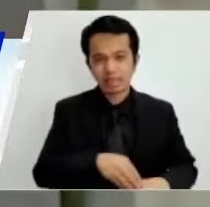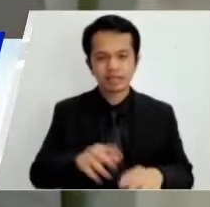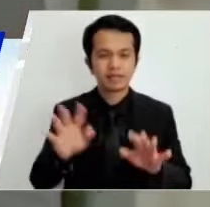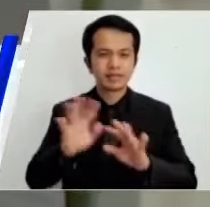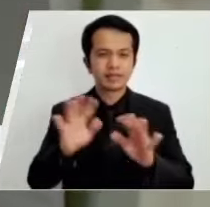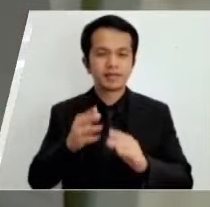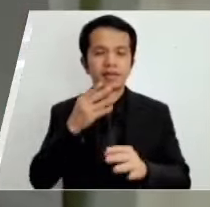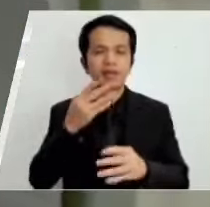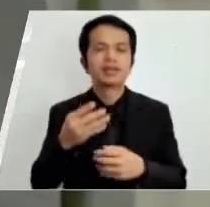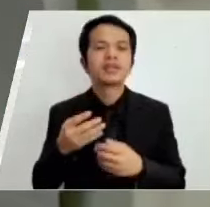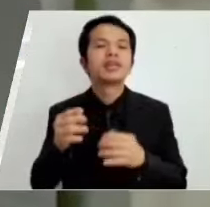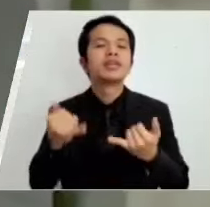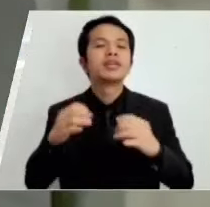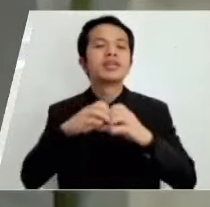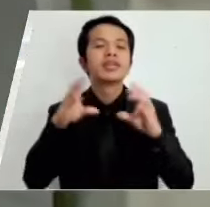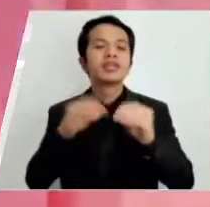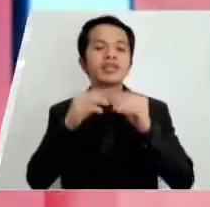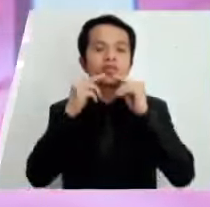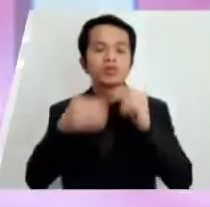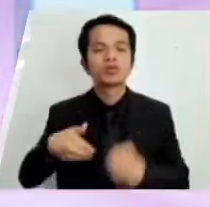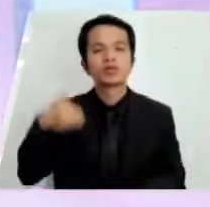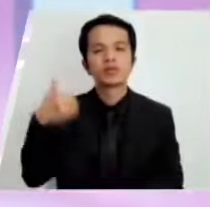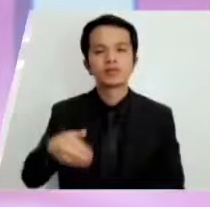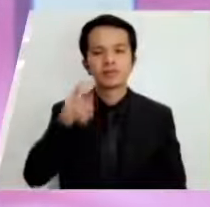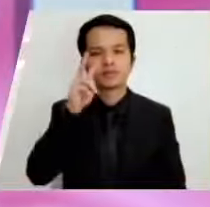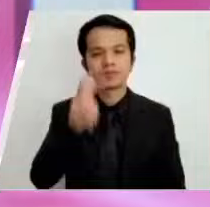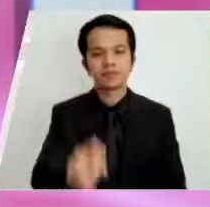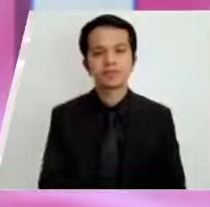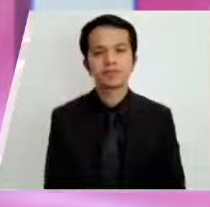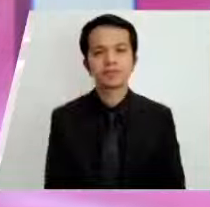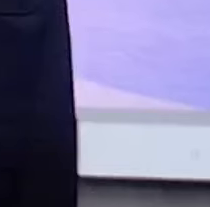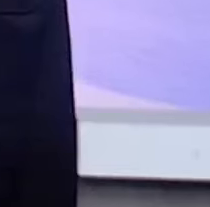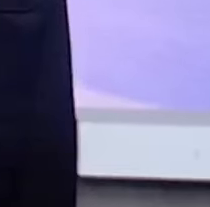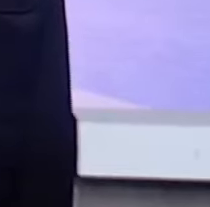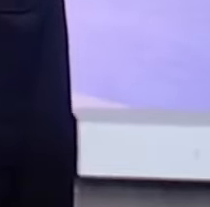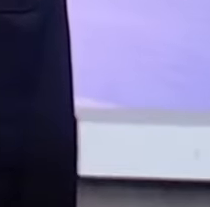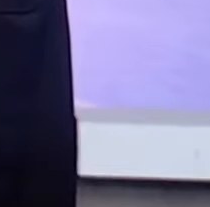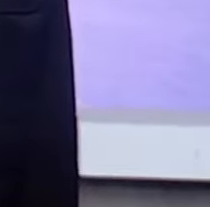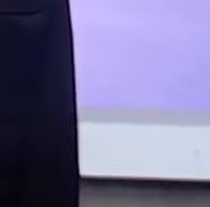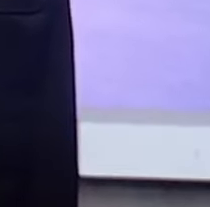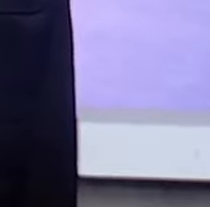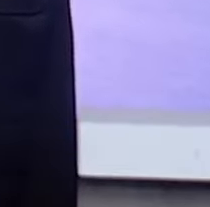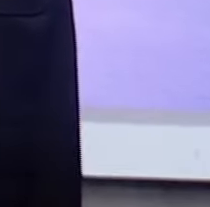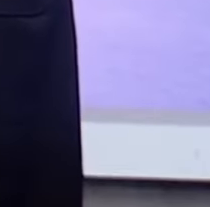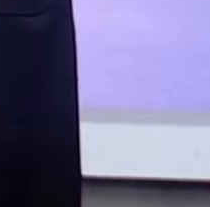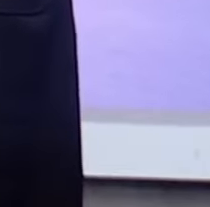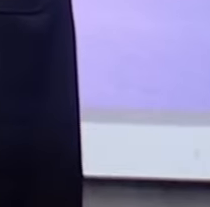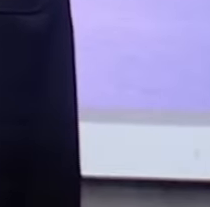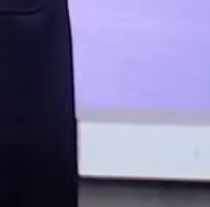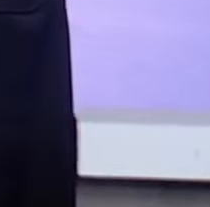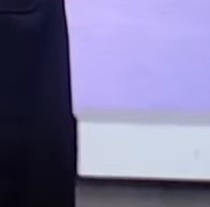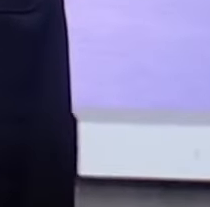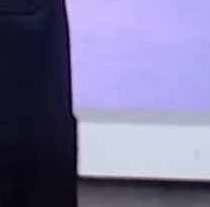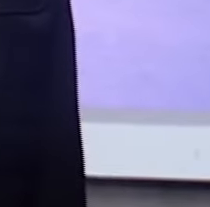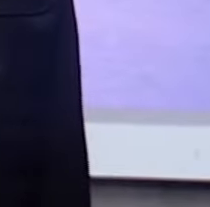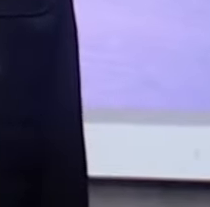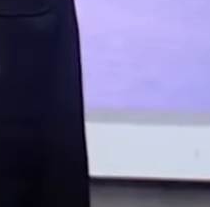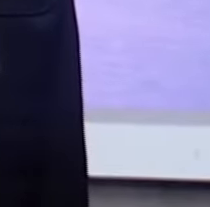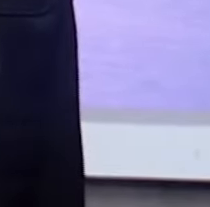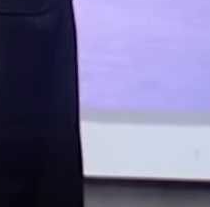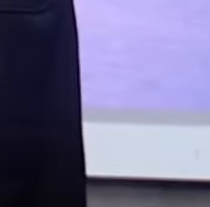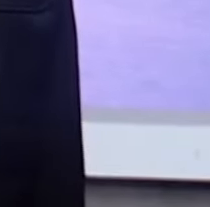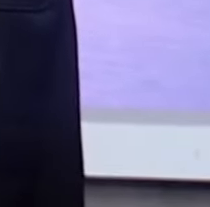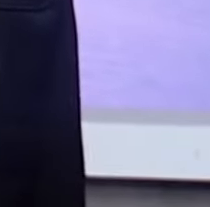GMA Integrated News, Chino Gaston ang inyong saksi. Mga kapuso, sama-sama tayong maging